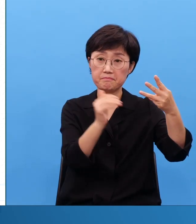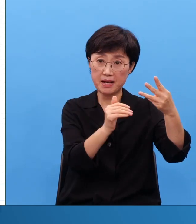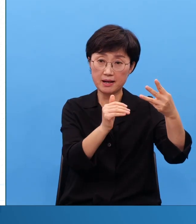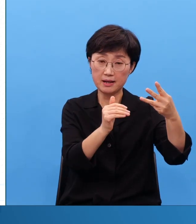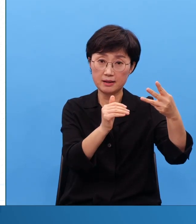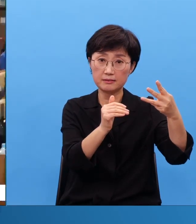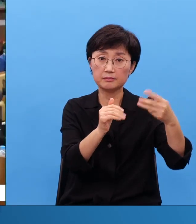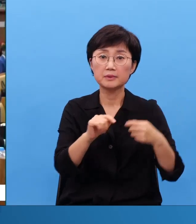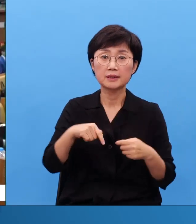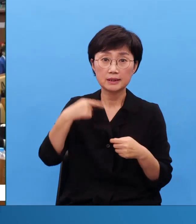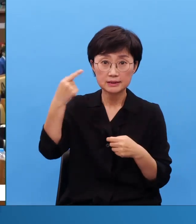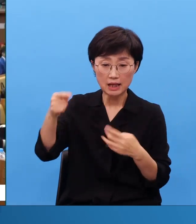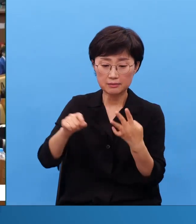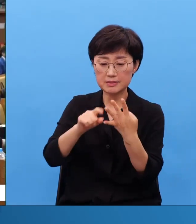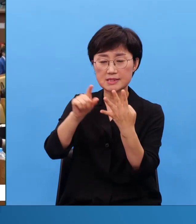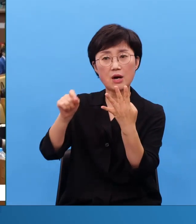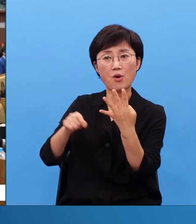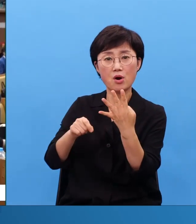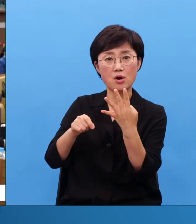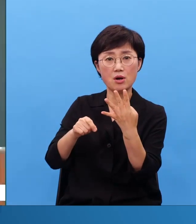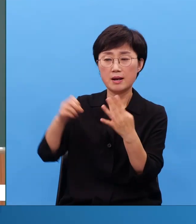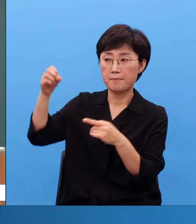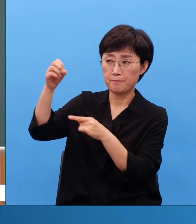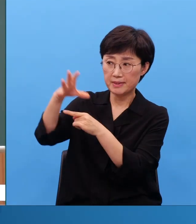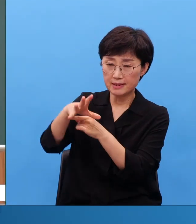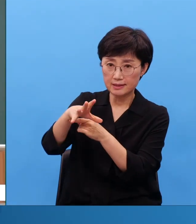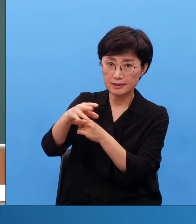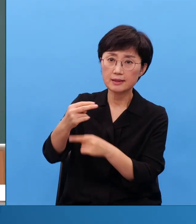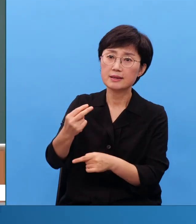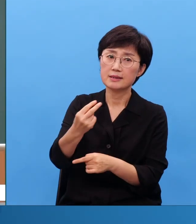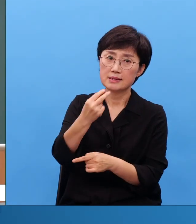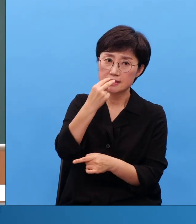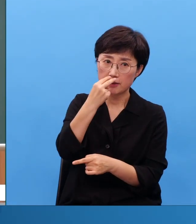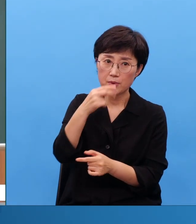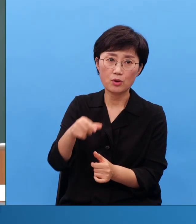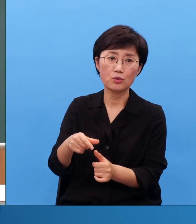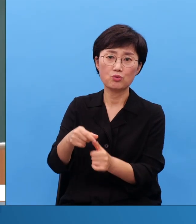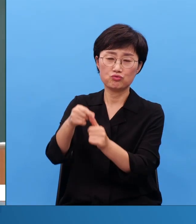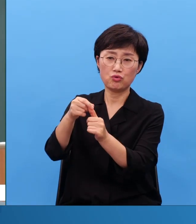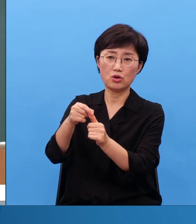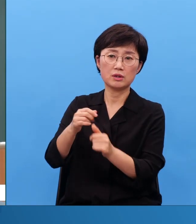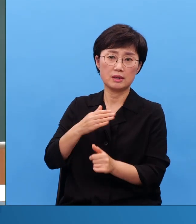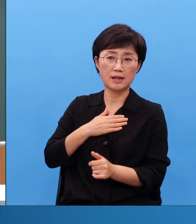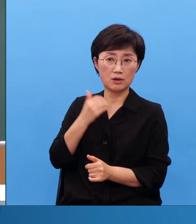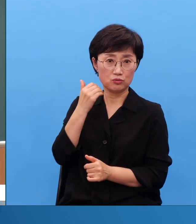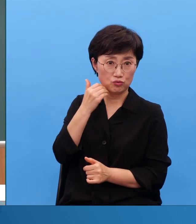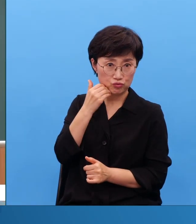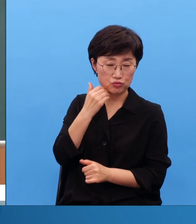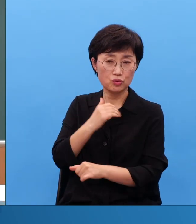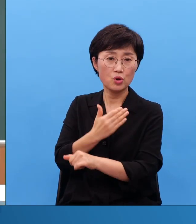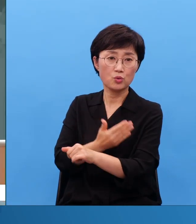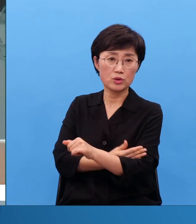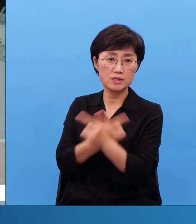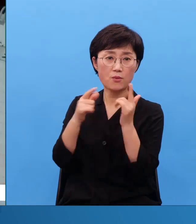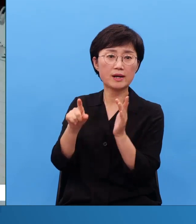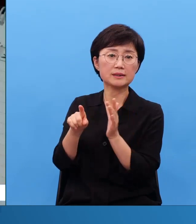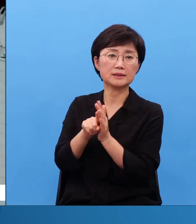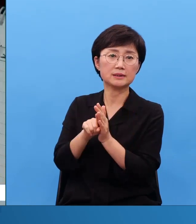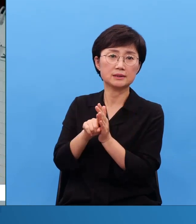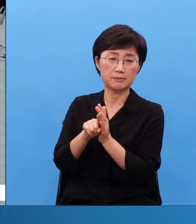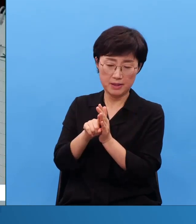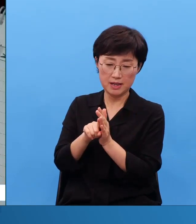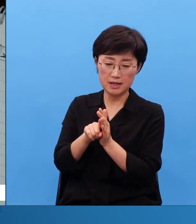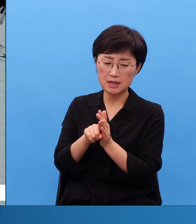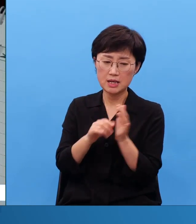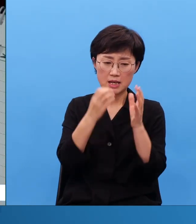선포됐고 4월엔 빛 생명, 구원, 신분, 권세, 확신 등